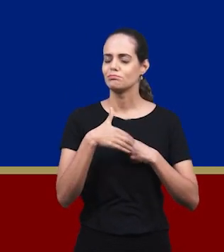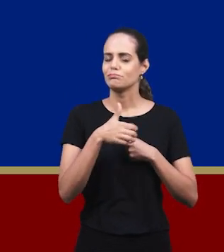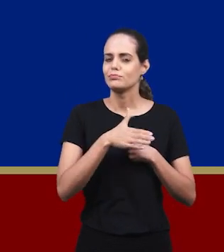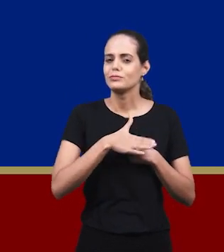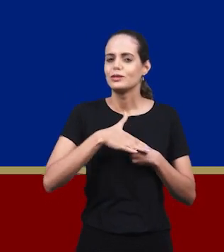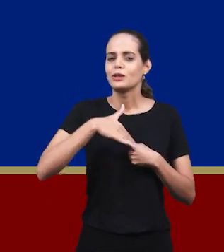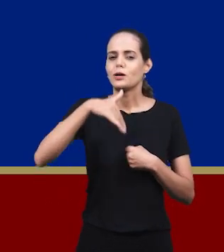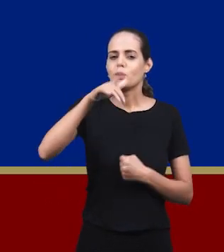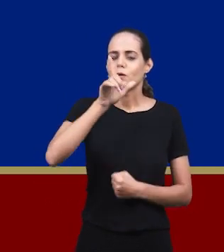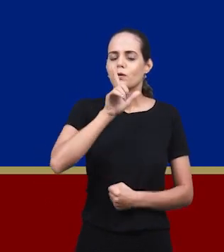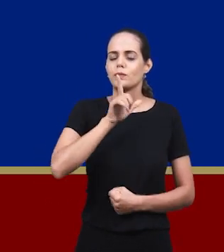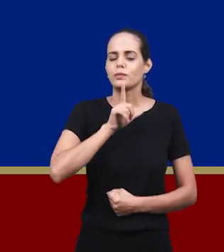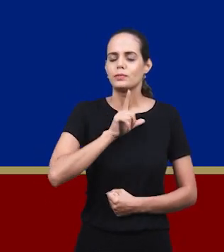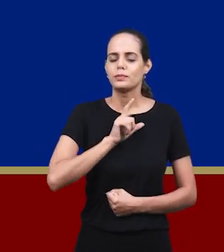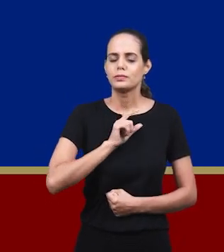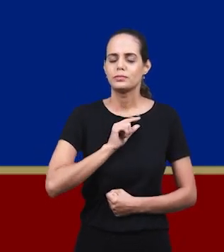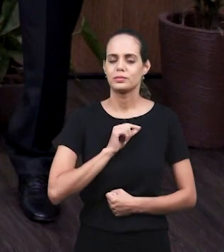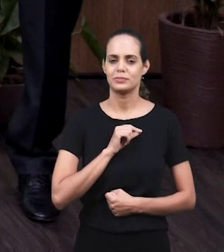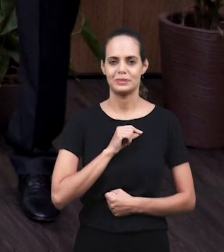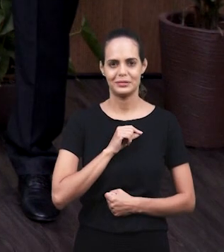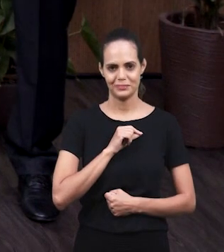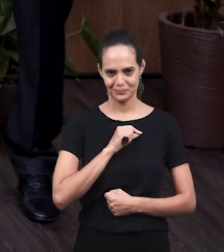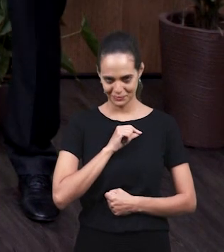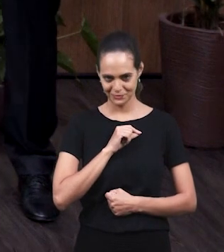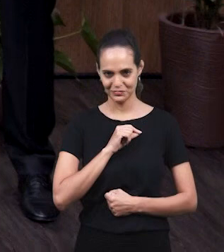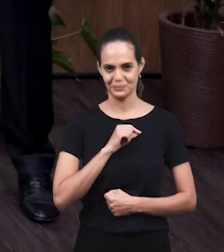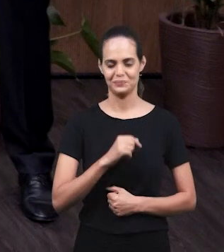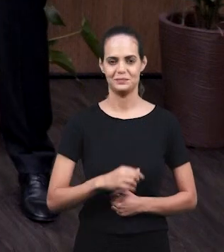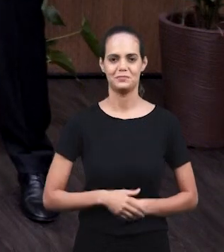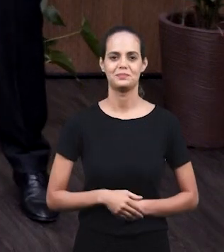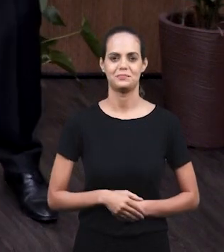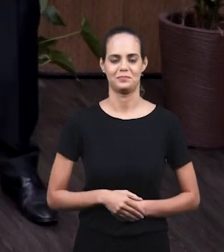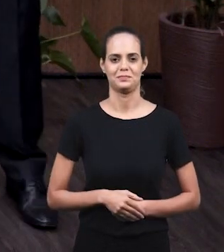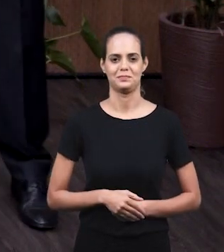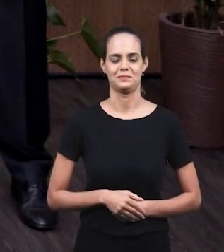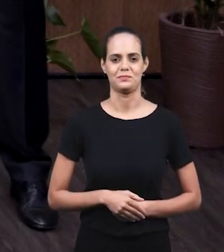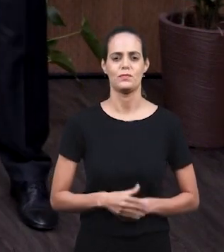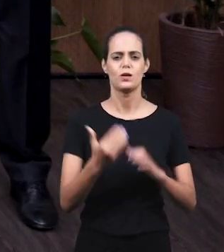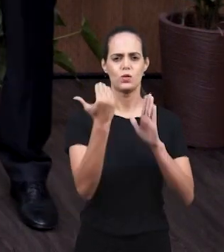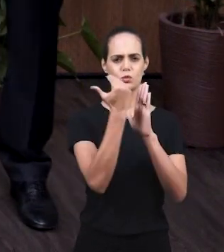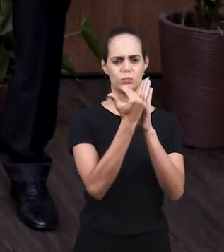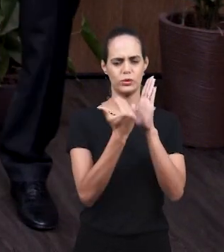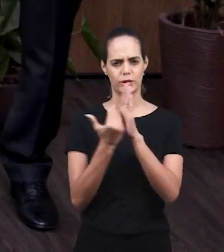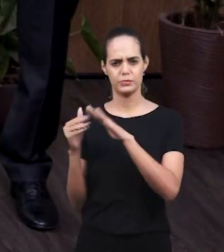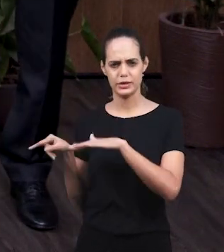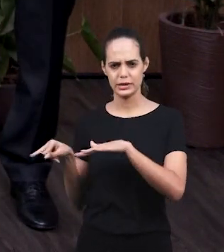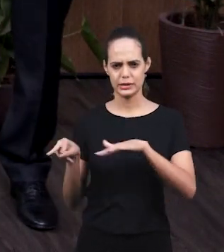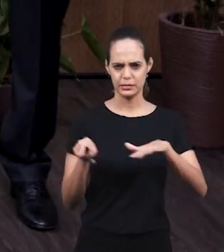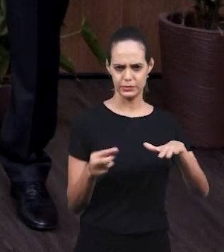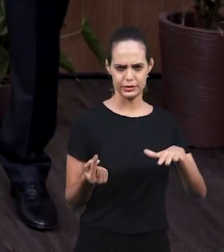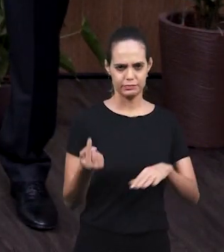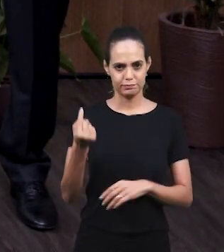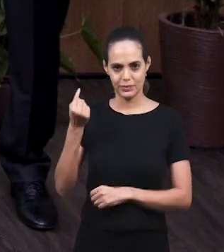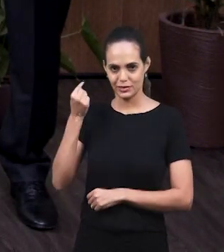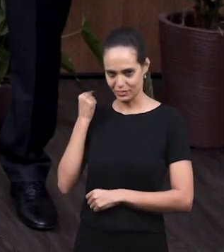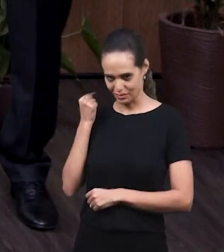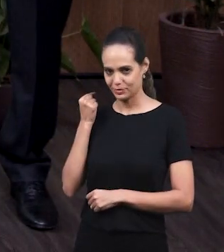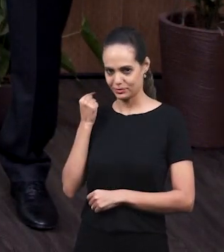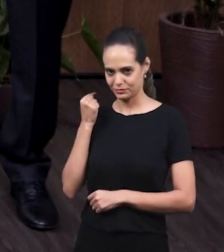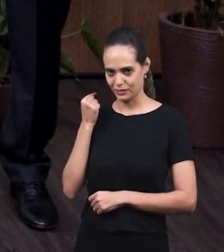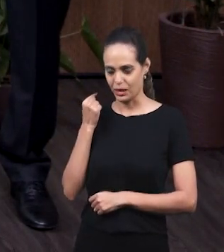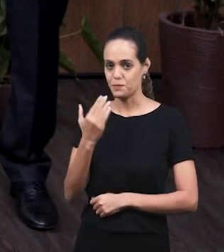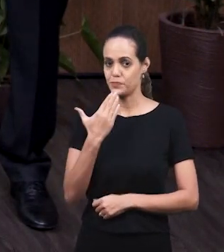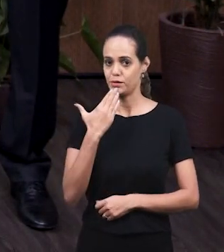c'est une consolation et un soulagement pour notre cœur. Et dans la programmation de la semaine dernière, nous